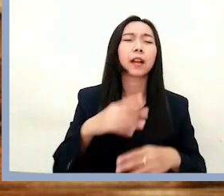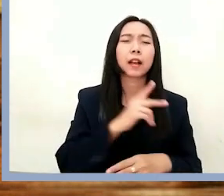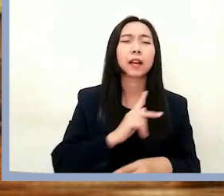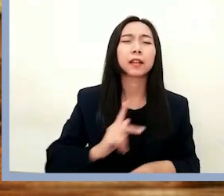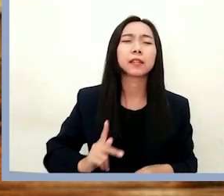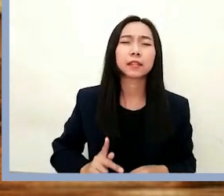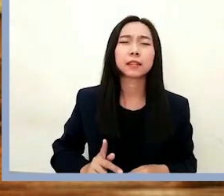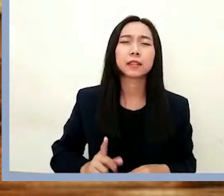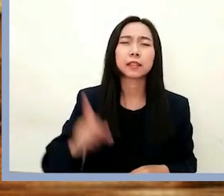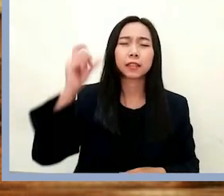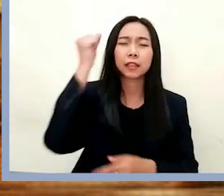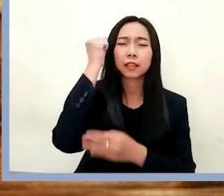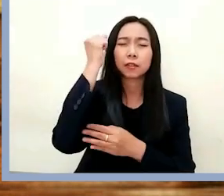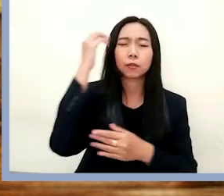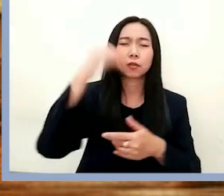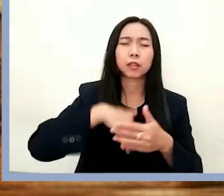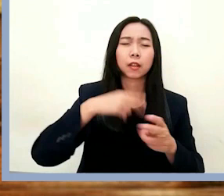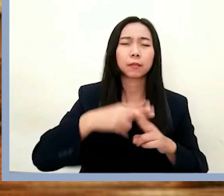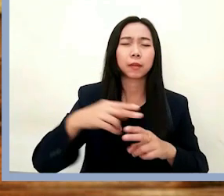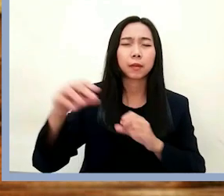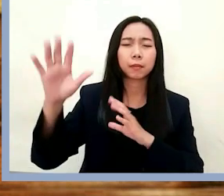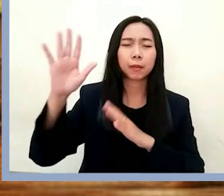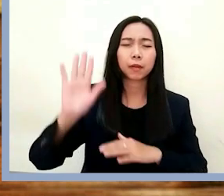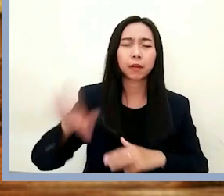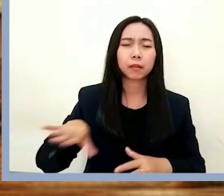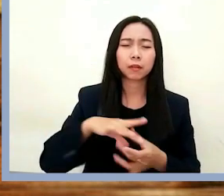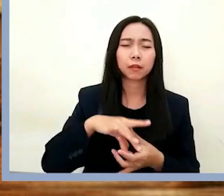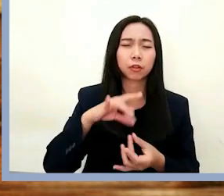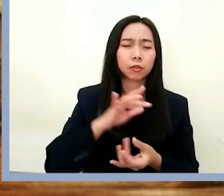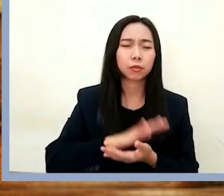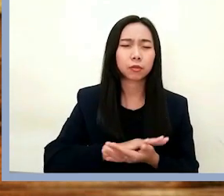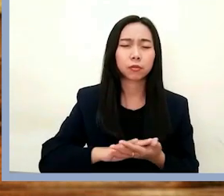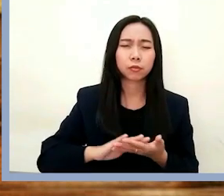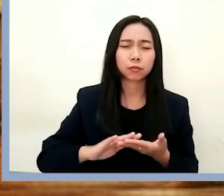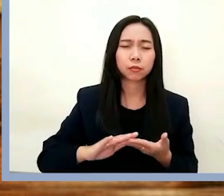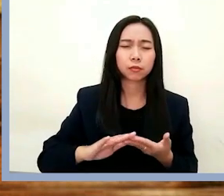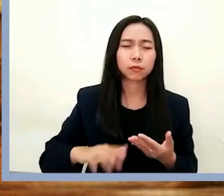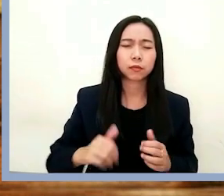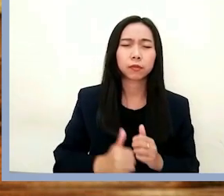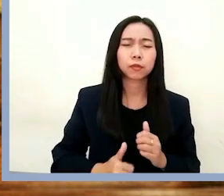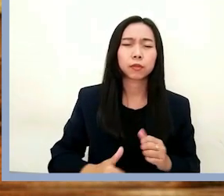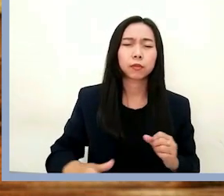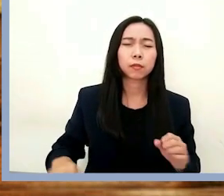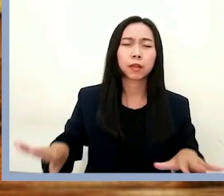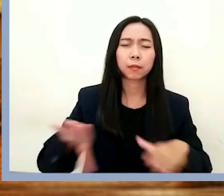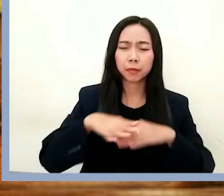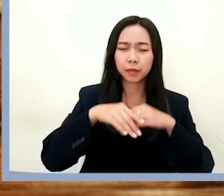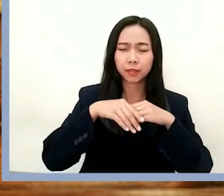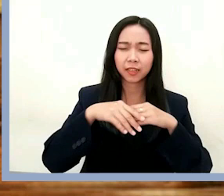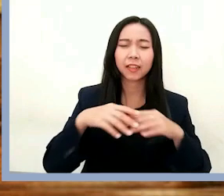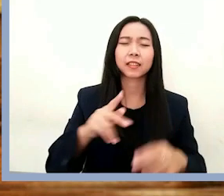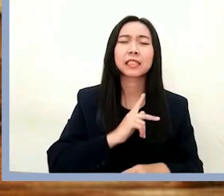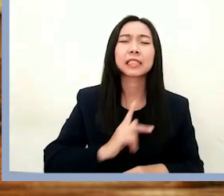diteguhkan di dalam nama Bapa Anak dan Roh Kudus sehingga perkawinan Kristiani